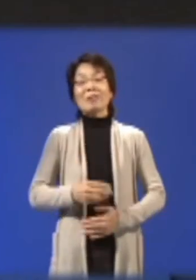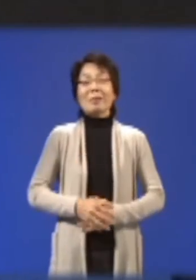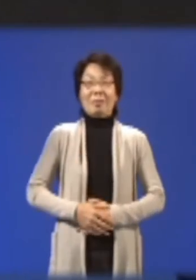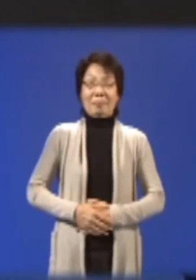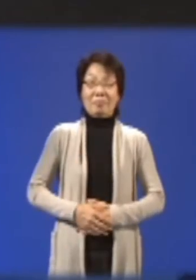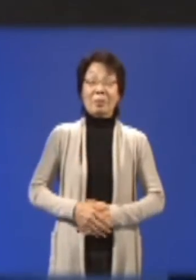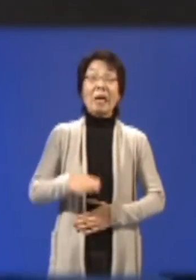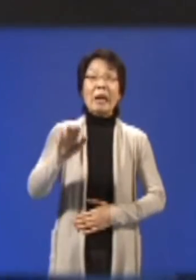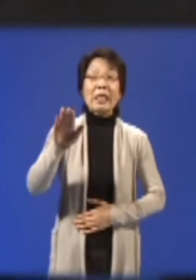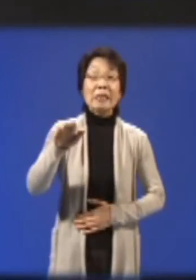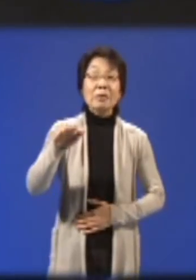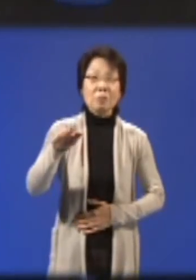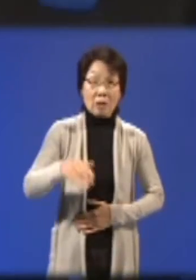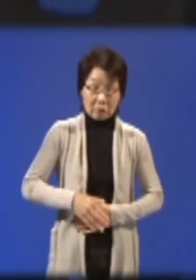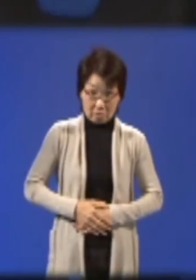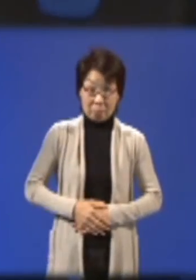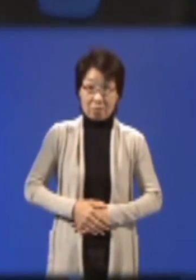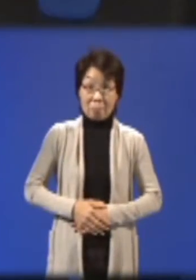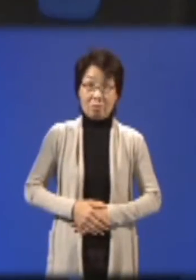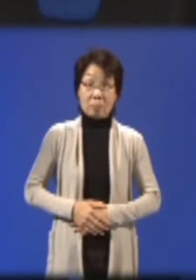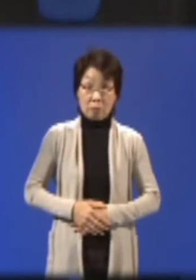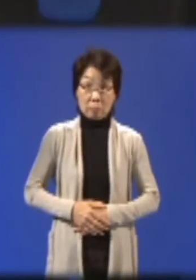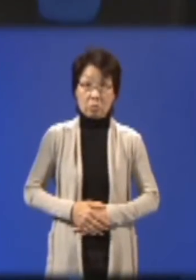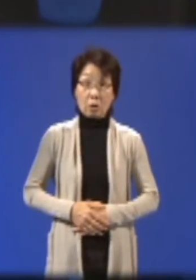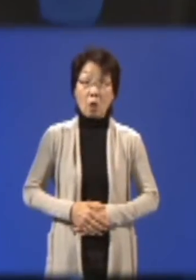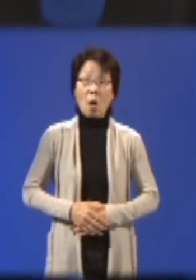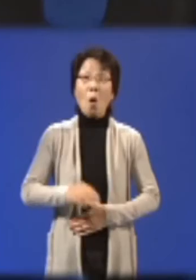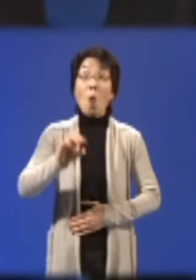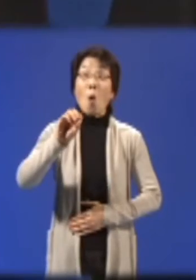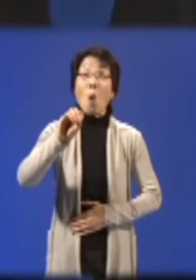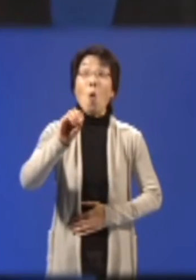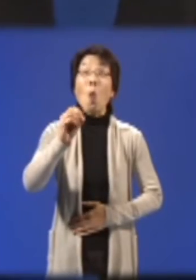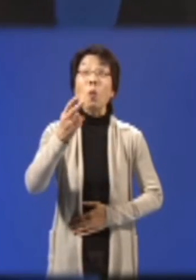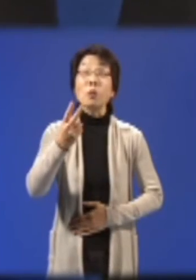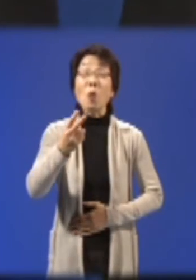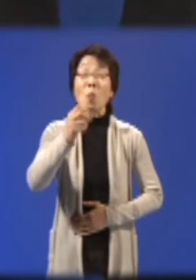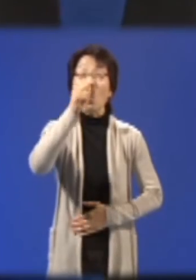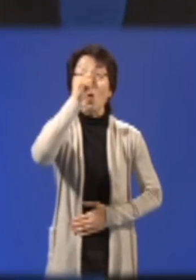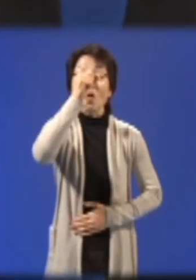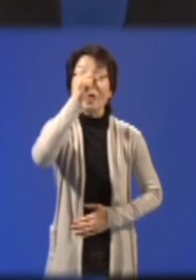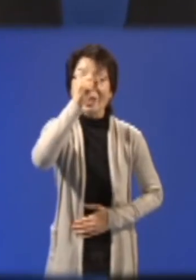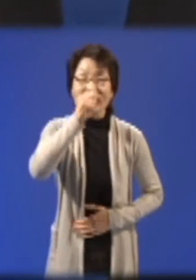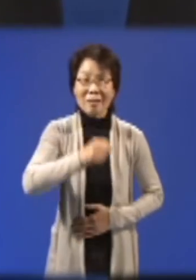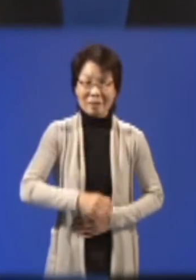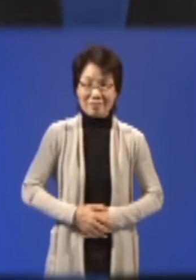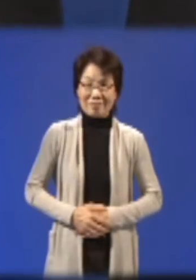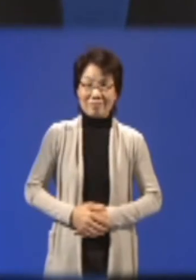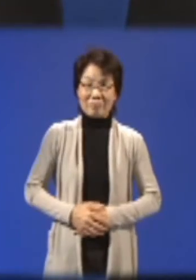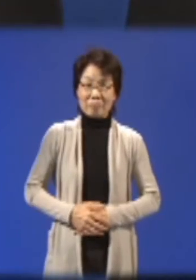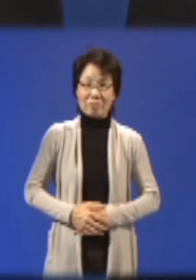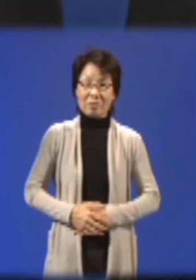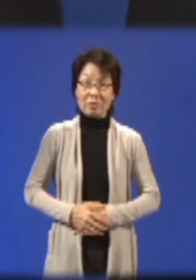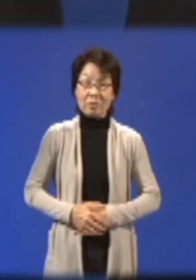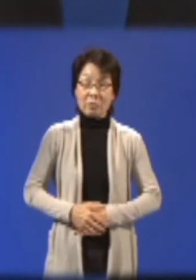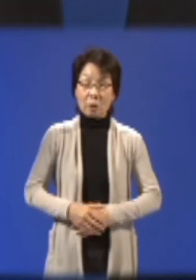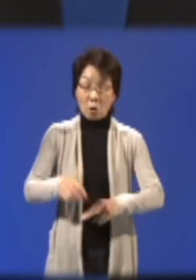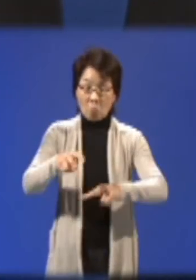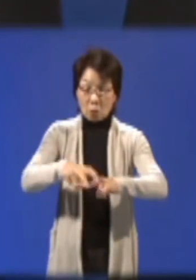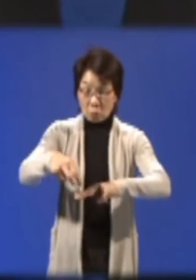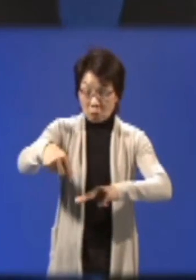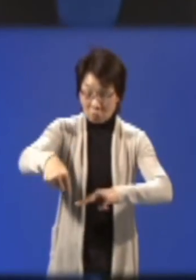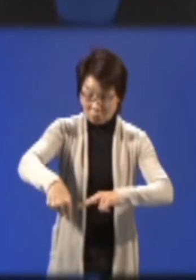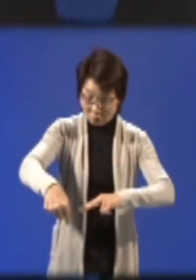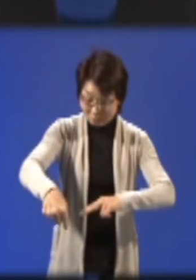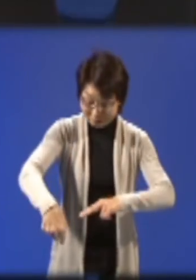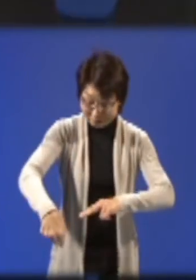市村さん、 はい、 実は音響もとっても良くなったんです。 へえ。 ちょっと床の方見てくれます